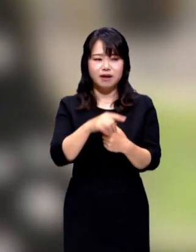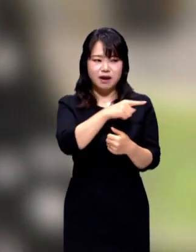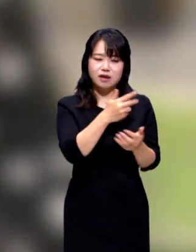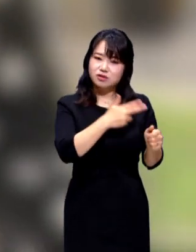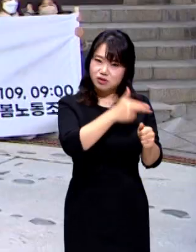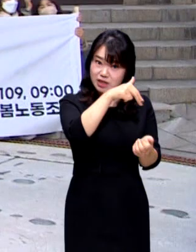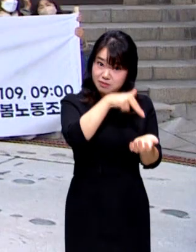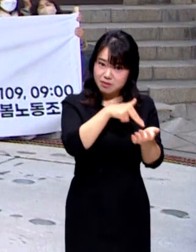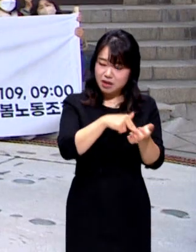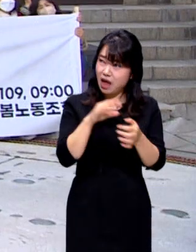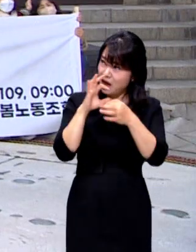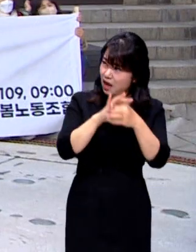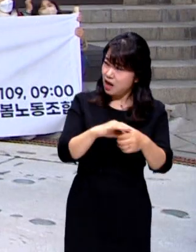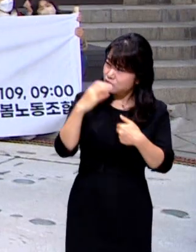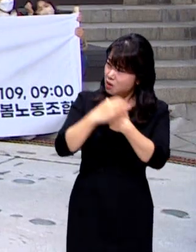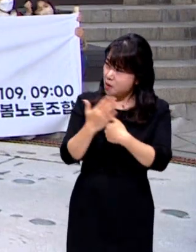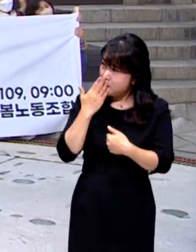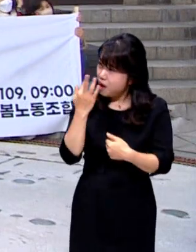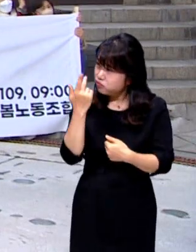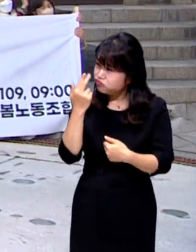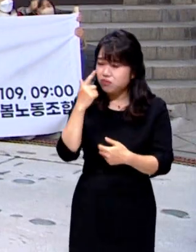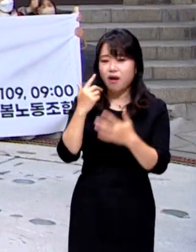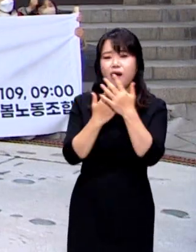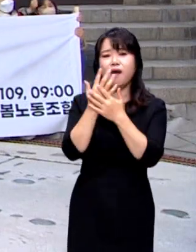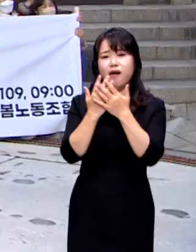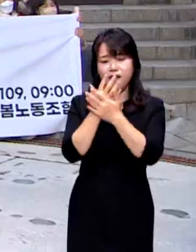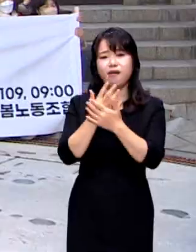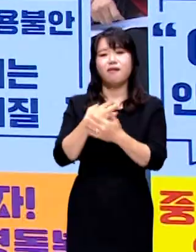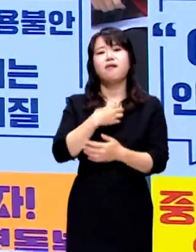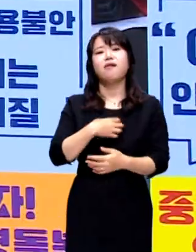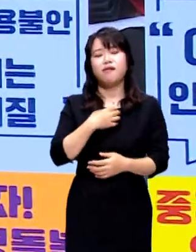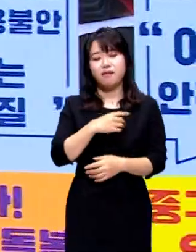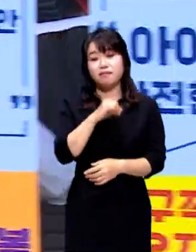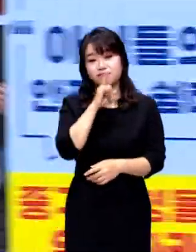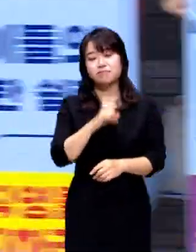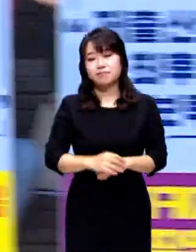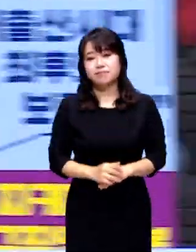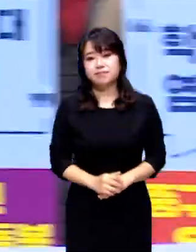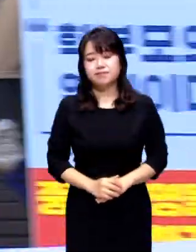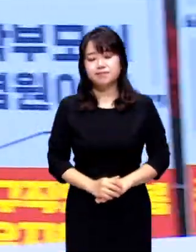등 돌봄 종사자들의 처우 문제가 정리되지 않았다고 밝혔습니다.